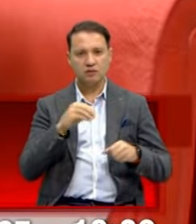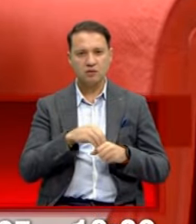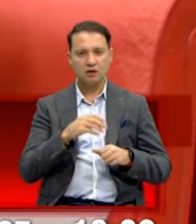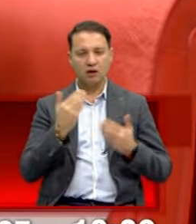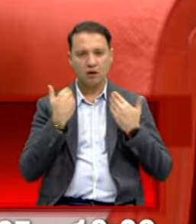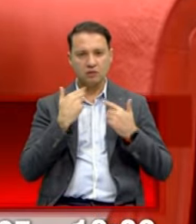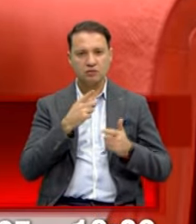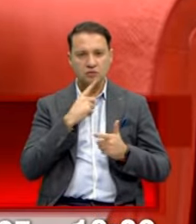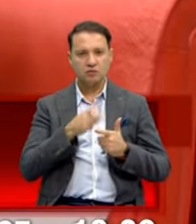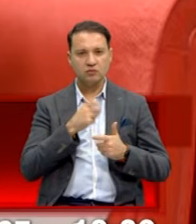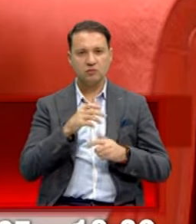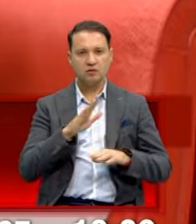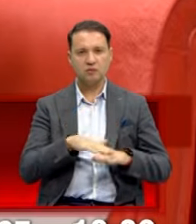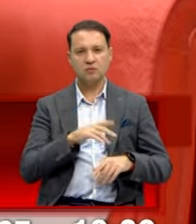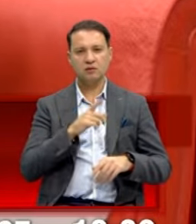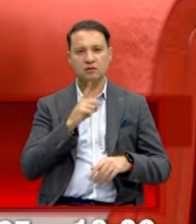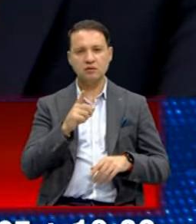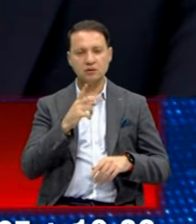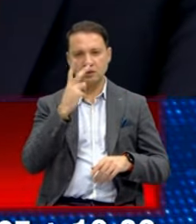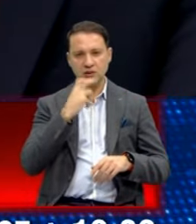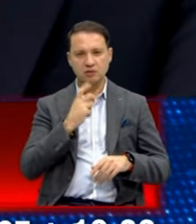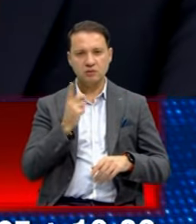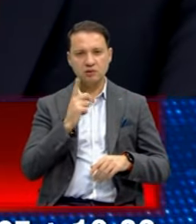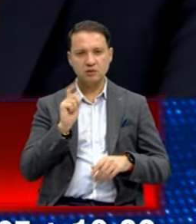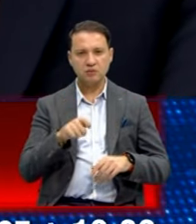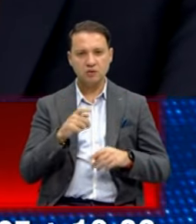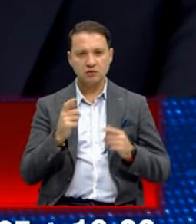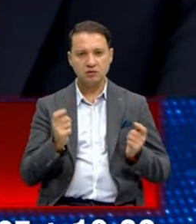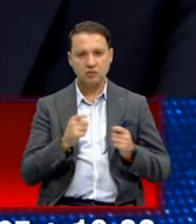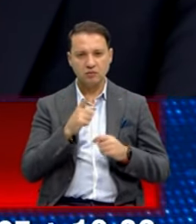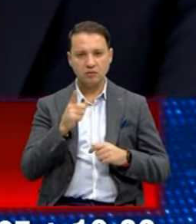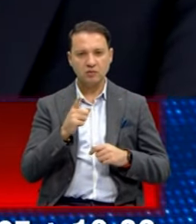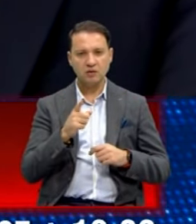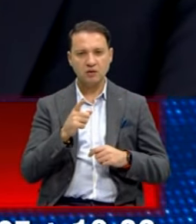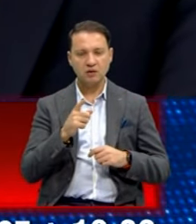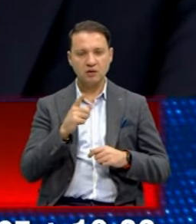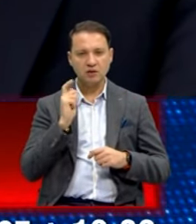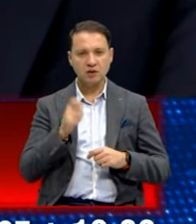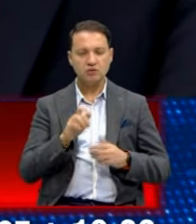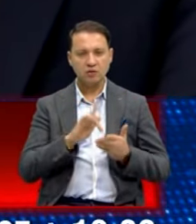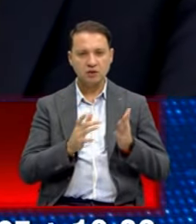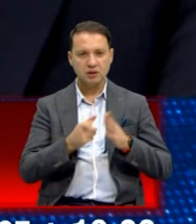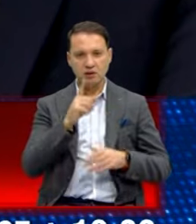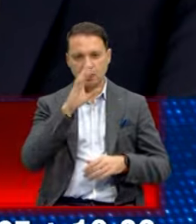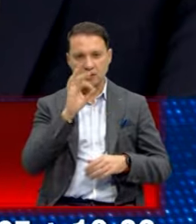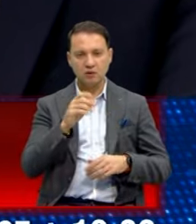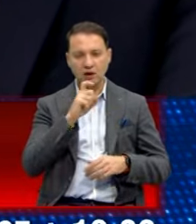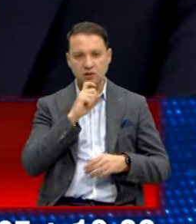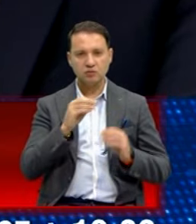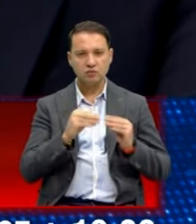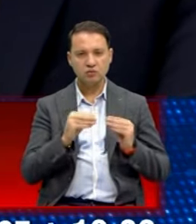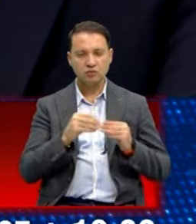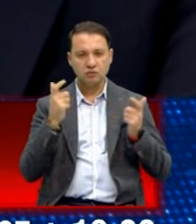adli soruşturma çerçevesinde yapılan, titiz bir şekilde yapılan çalışma maddi gerçeği ortaya çıkaracak. Kimin ihmali,